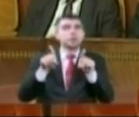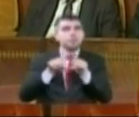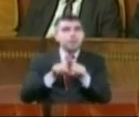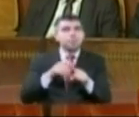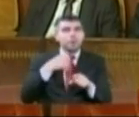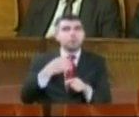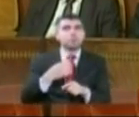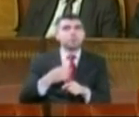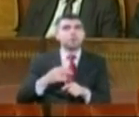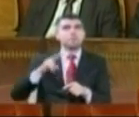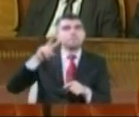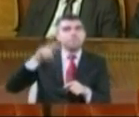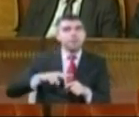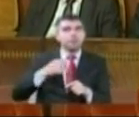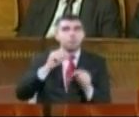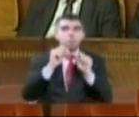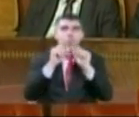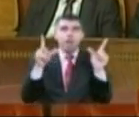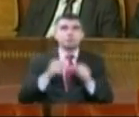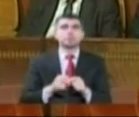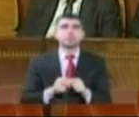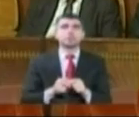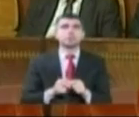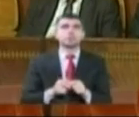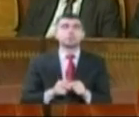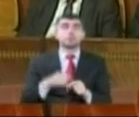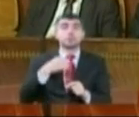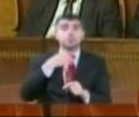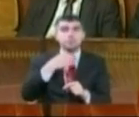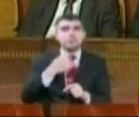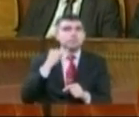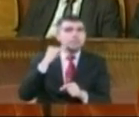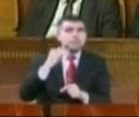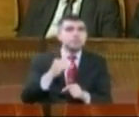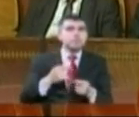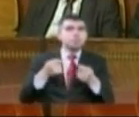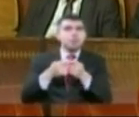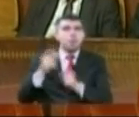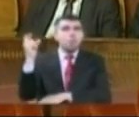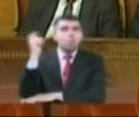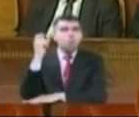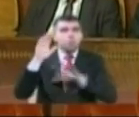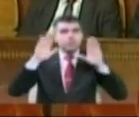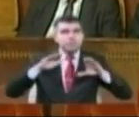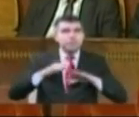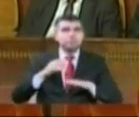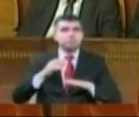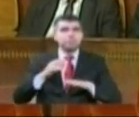الذي تصرفون عليه، سواء بالنسبة لتدبير الحق الديني أو بالنسبة للأوقاف أو بالنسبة